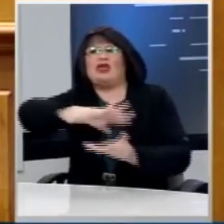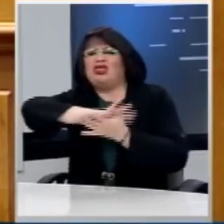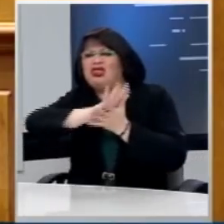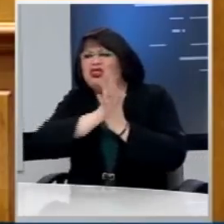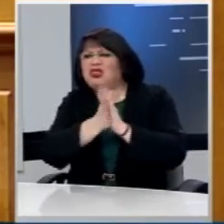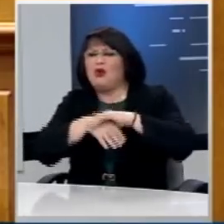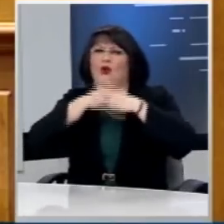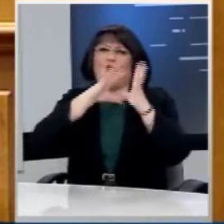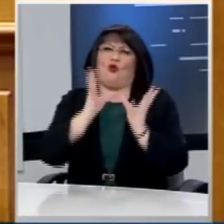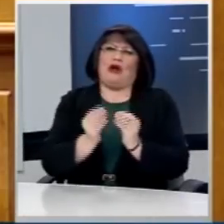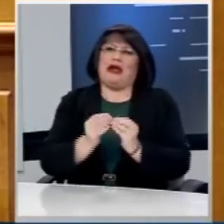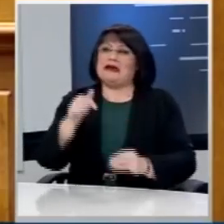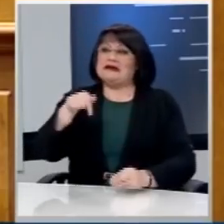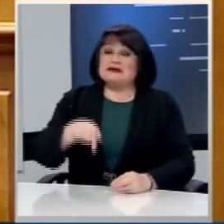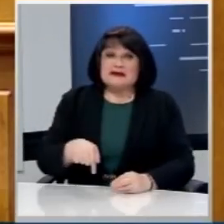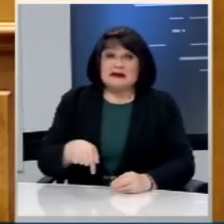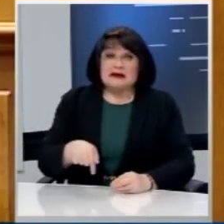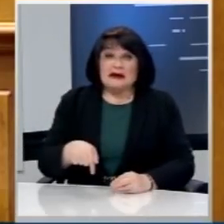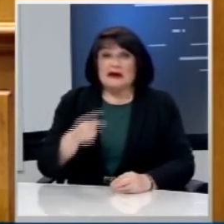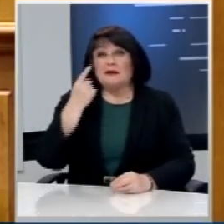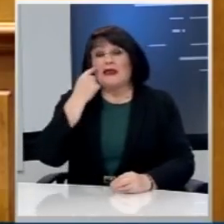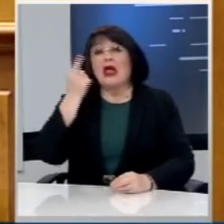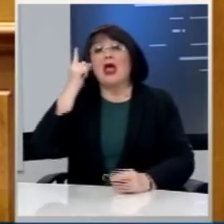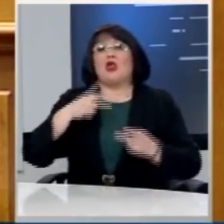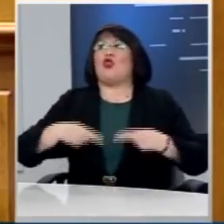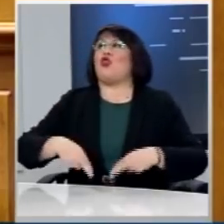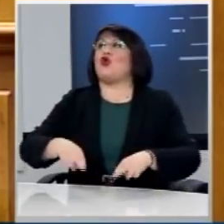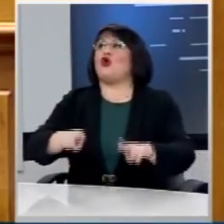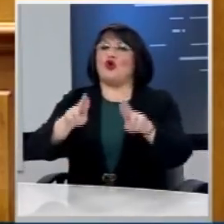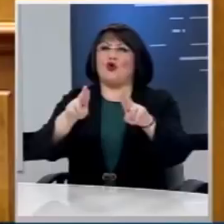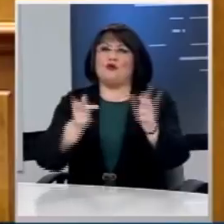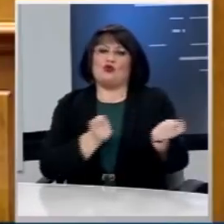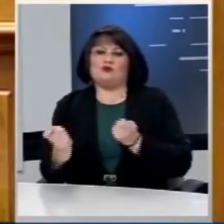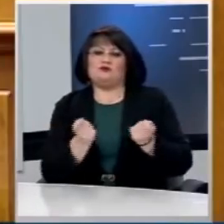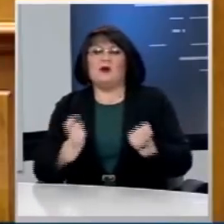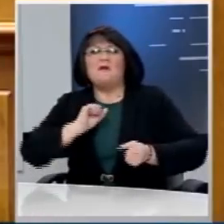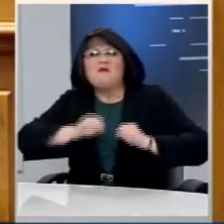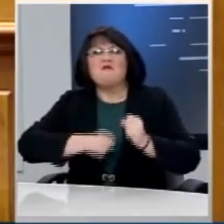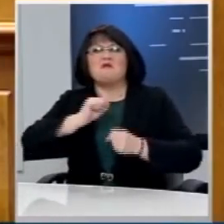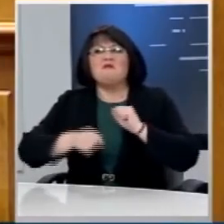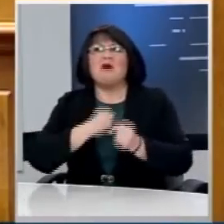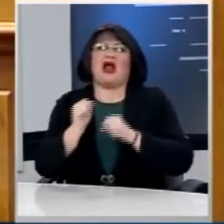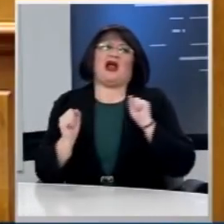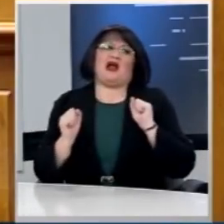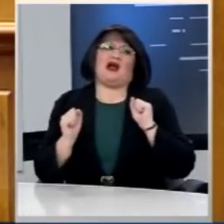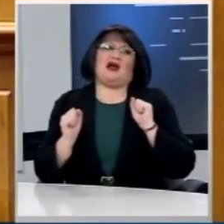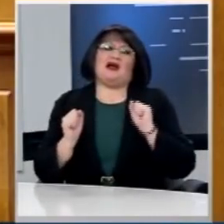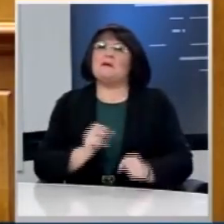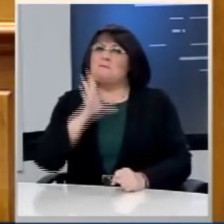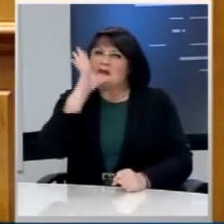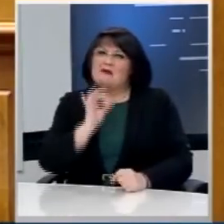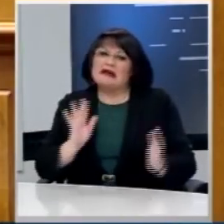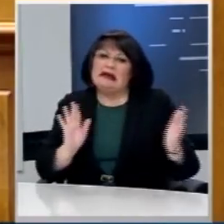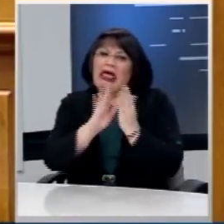στο πέρασμά της. Σήμερα είναι μονόδρομος να οργανώσουμε την πάλη απέναντι στους